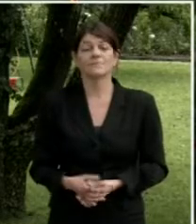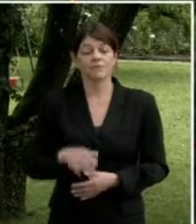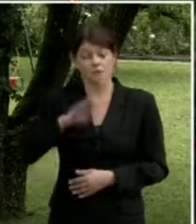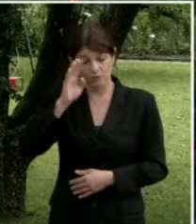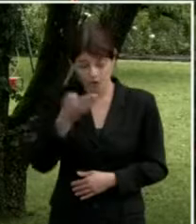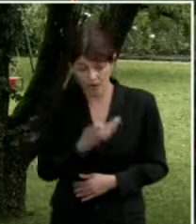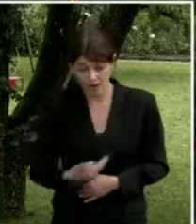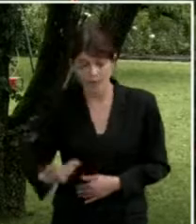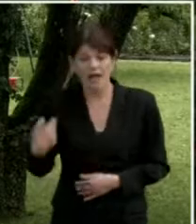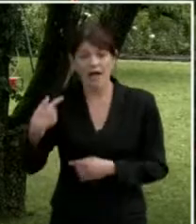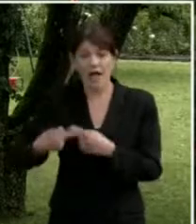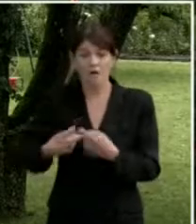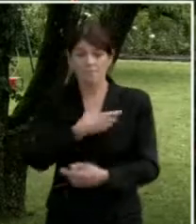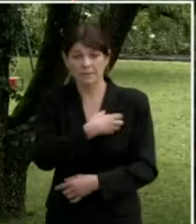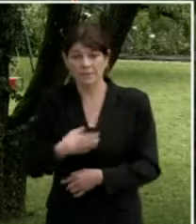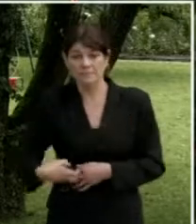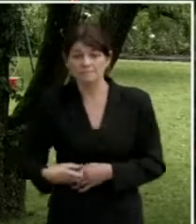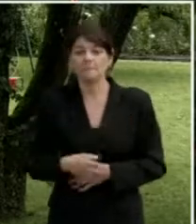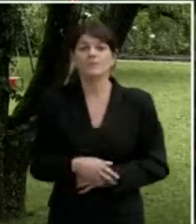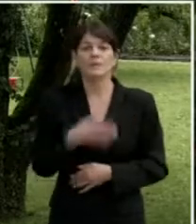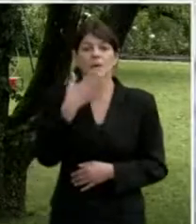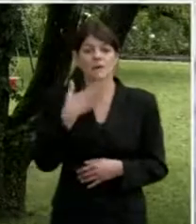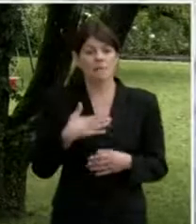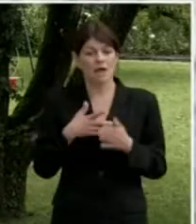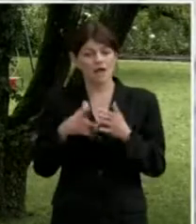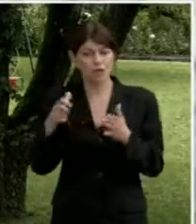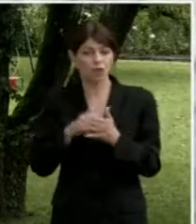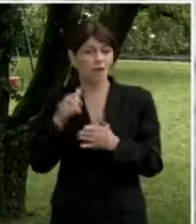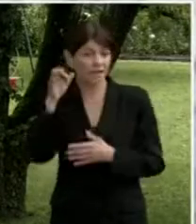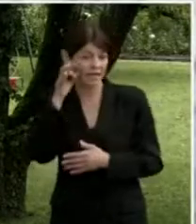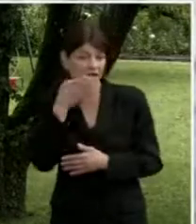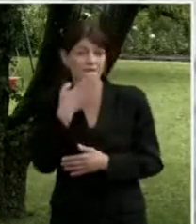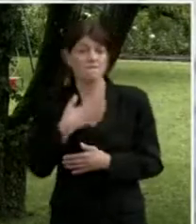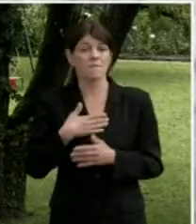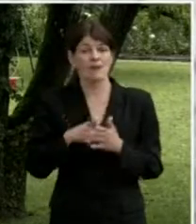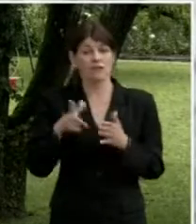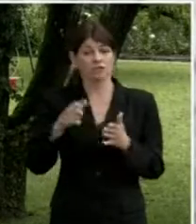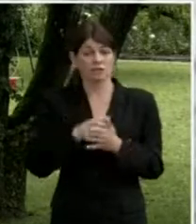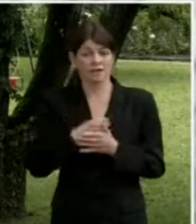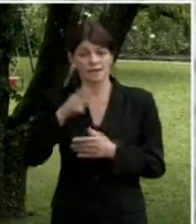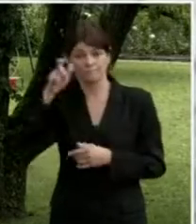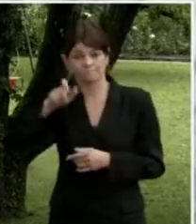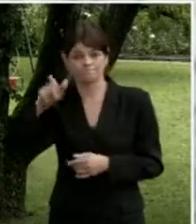Hochgeachteter Herr Prinz, liebe Liechtensteinerinnen, liebe Liechtensteiner.